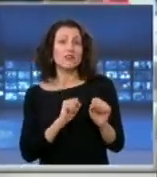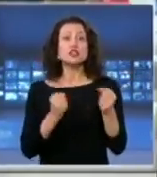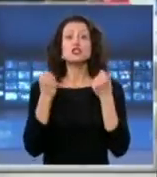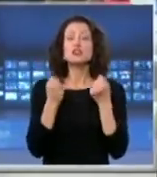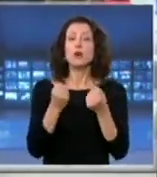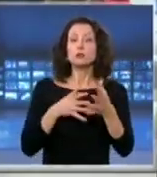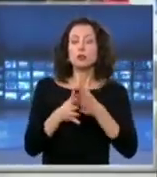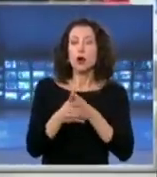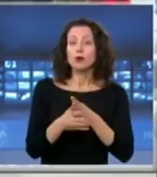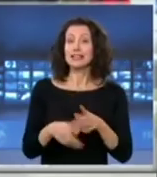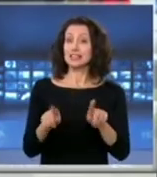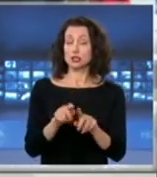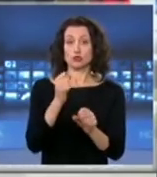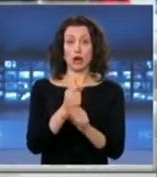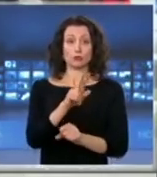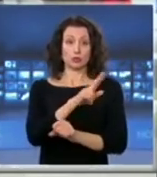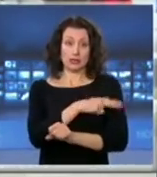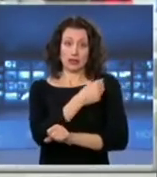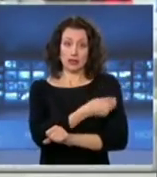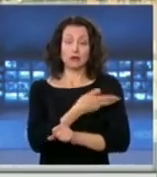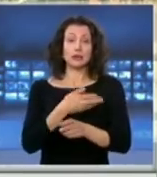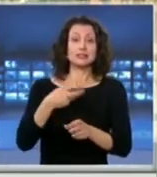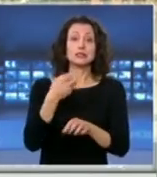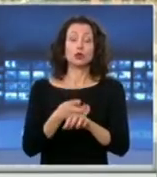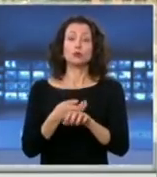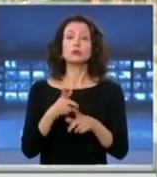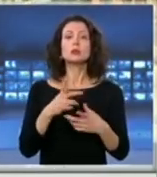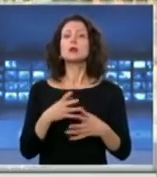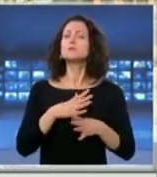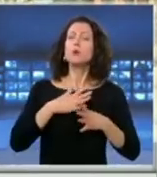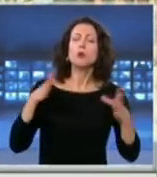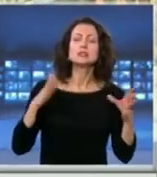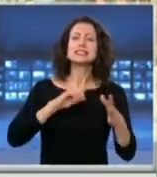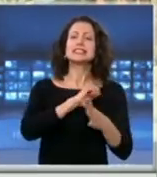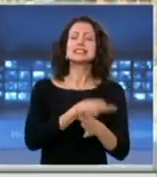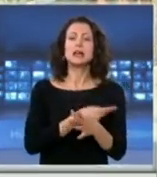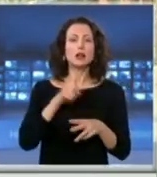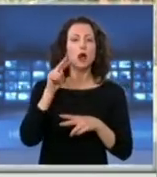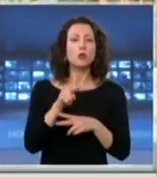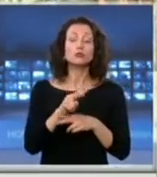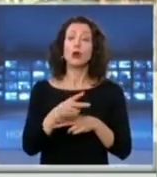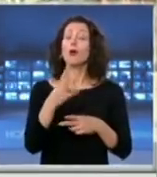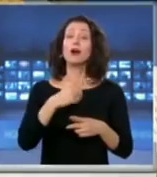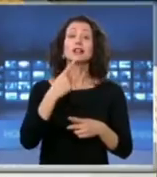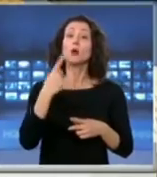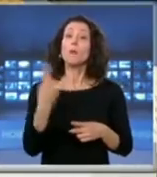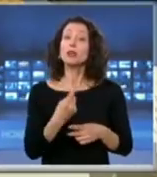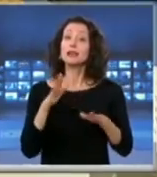лекарите. Засиленото полицейско присъствие и КПП-тата в ромските махали ще останат поне до понеделник.